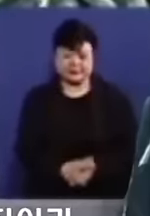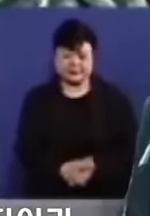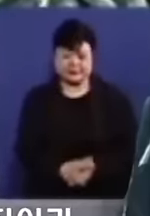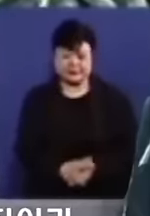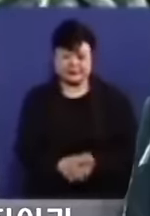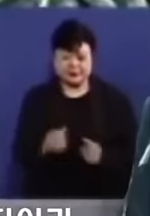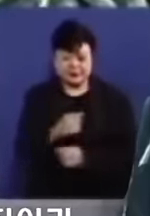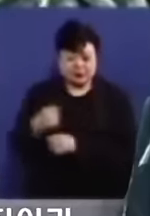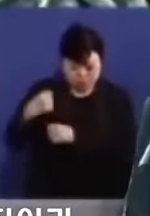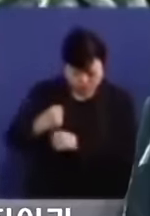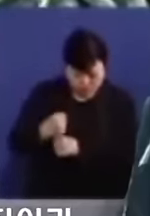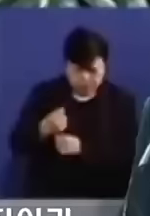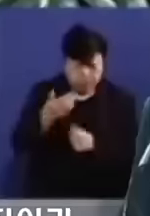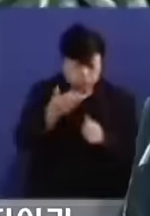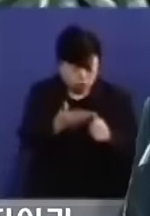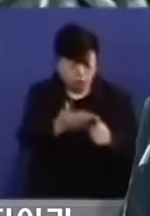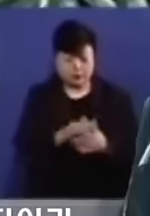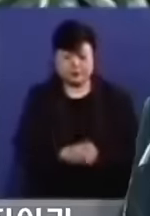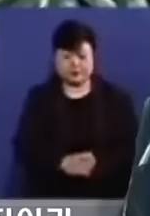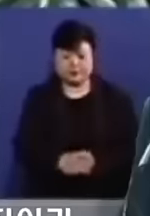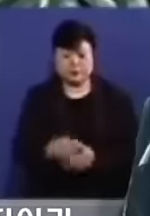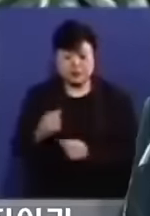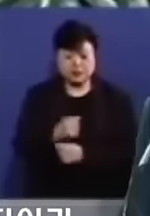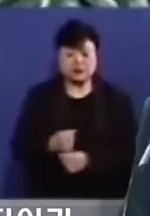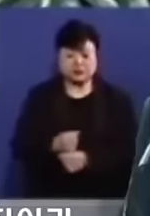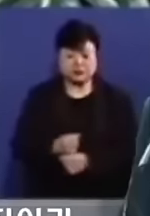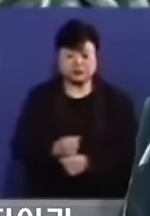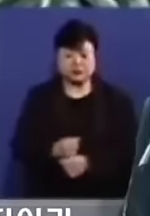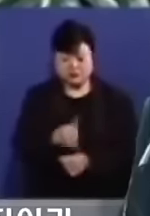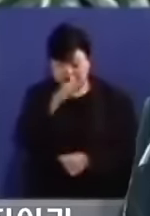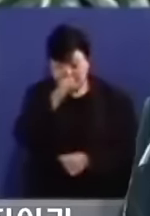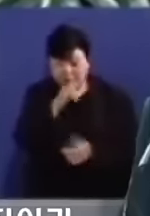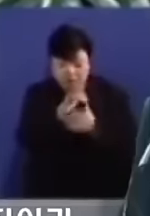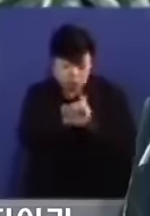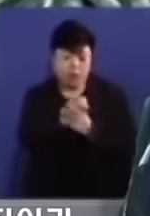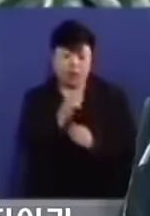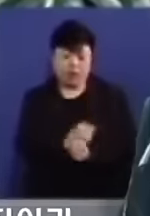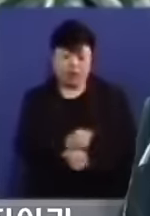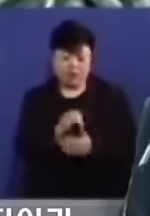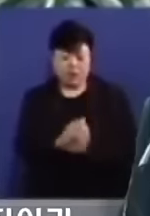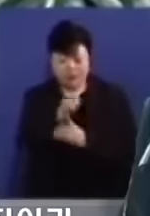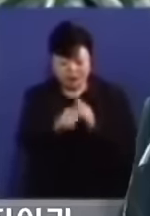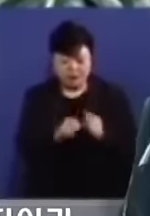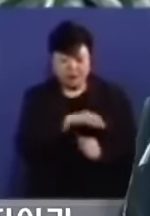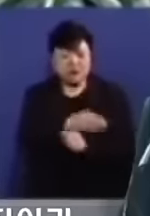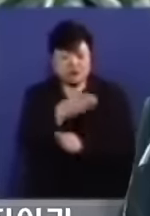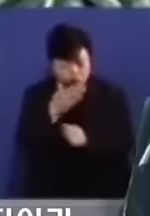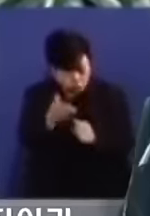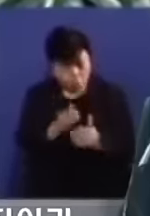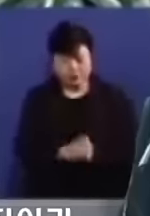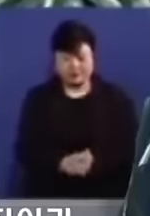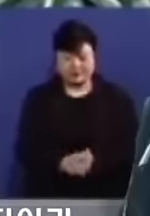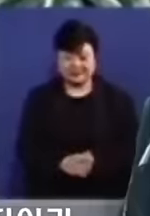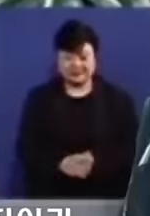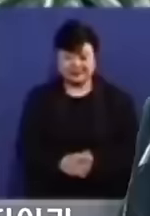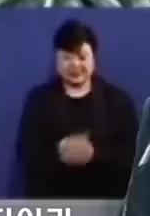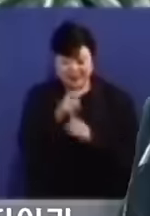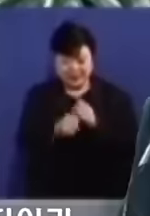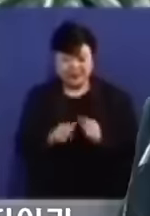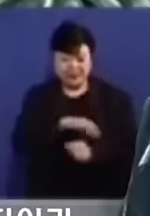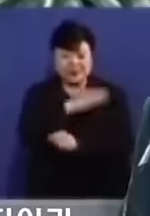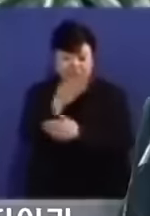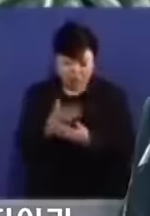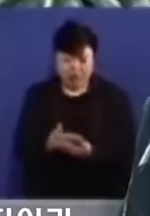짐을 걸머지게 되는 것입니다. 왜냐하면 짐이 있으니까 기도하지 않아요. 기도하면 하나님의 능력을 얻을 수 있잖아요. 하나님